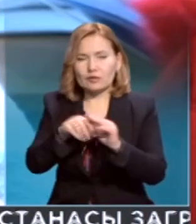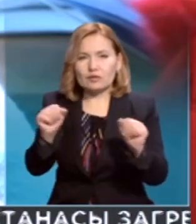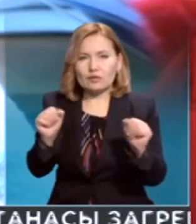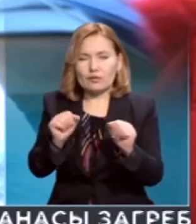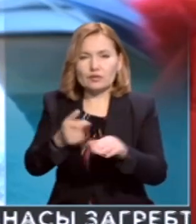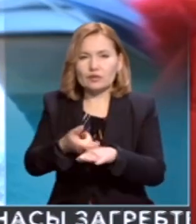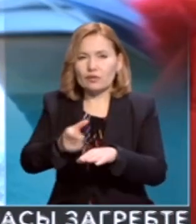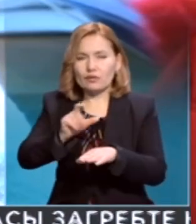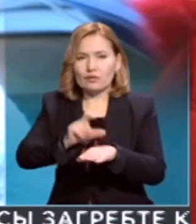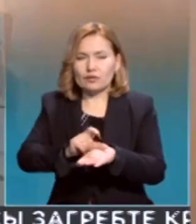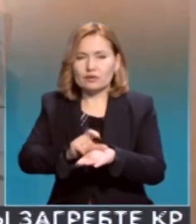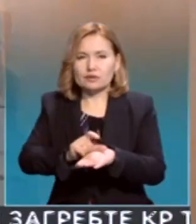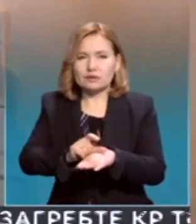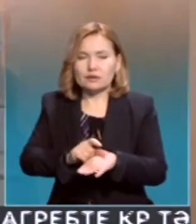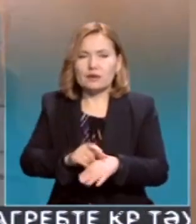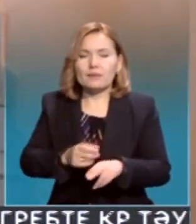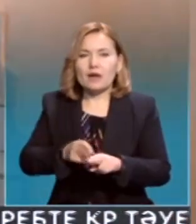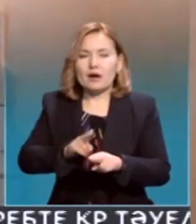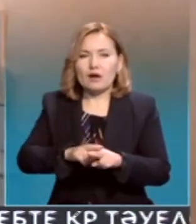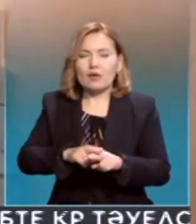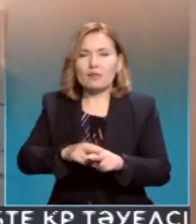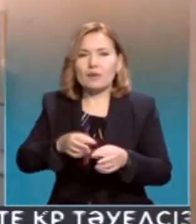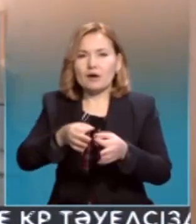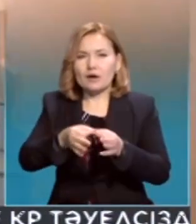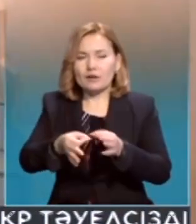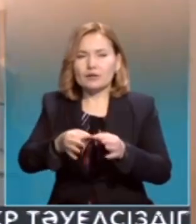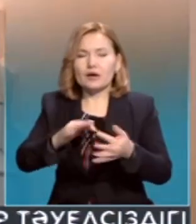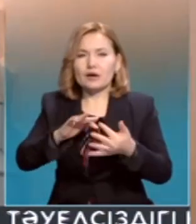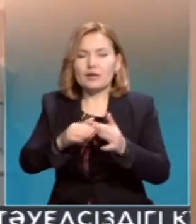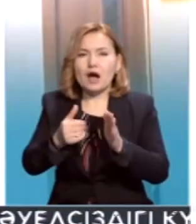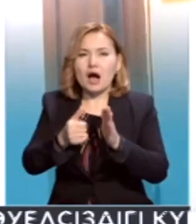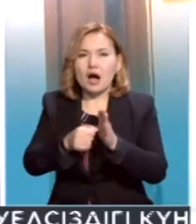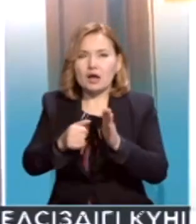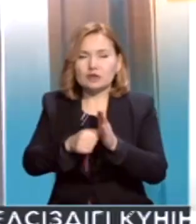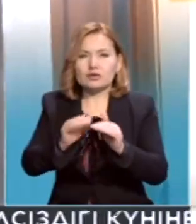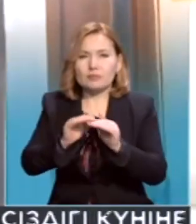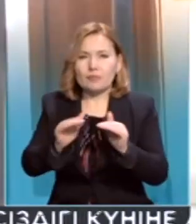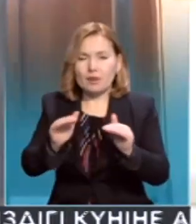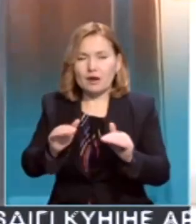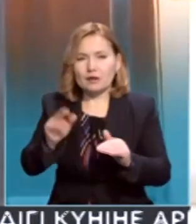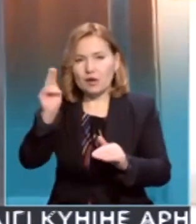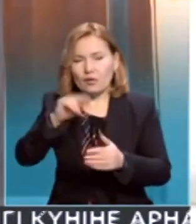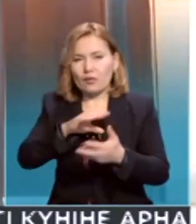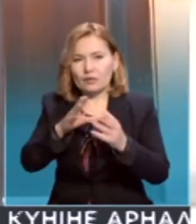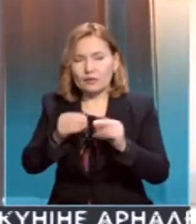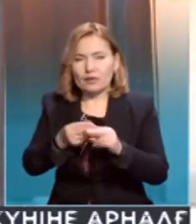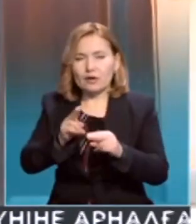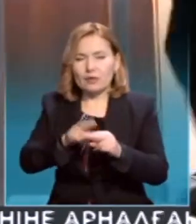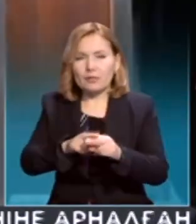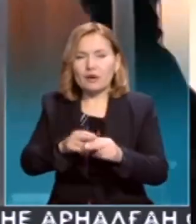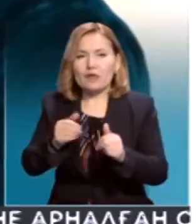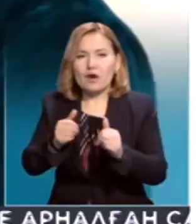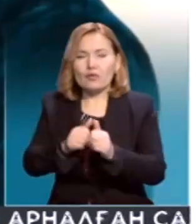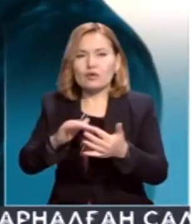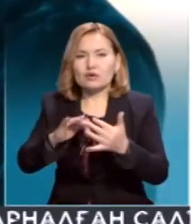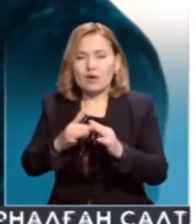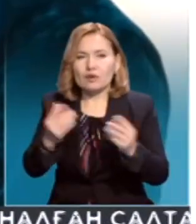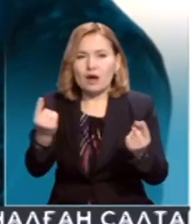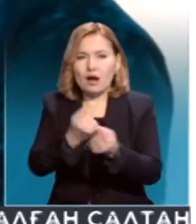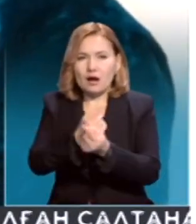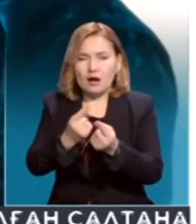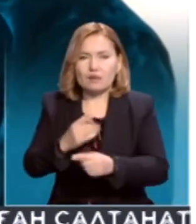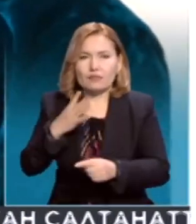Сынып мұздай. Ынтымақта 600-ой оқушы бар. Олар білім үшін күнделікті бірнеше шақырым жаяу жүруге мәжбүр.